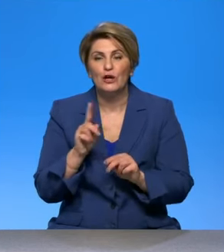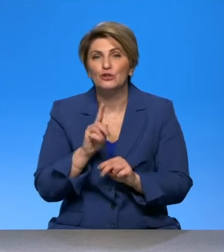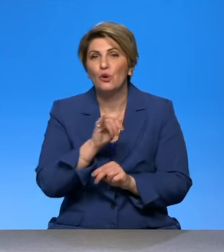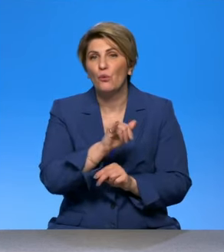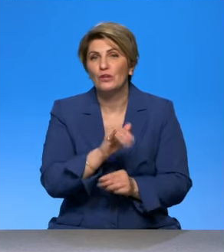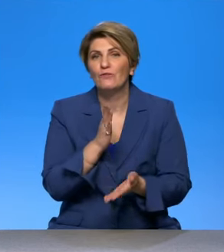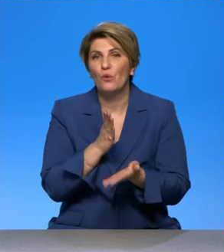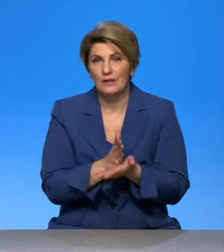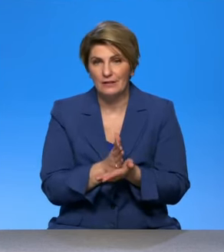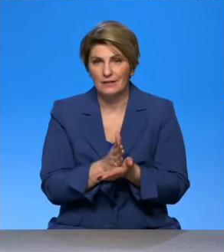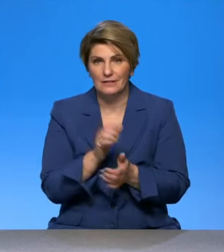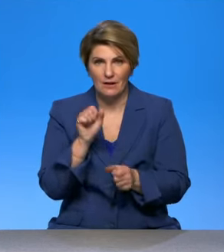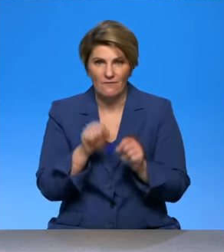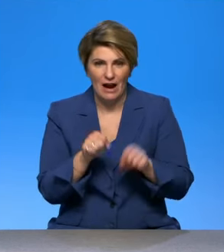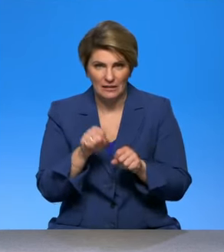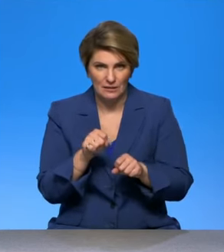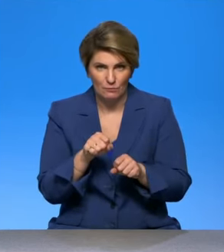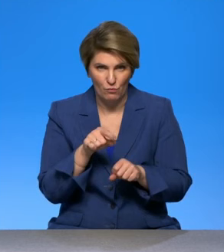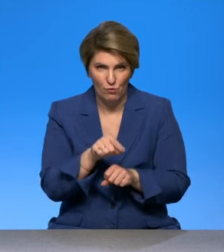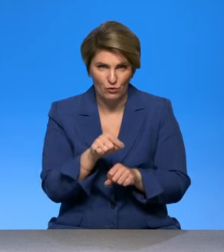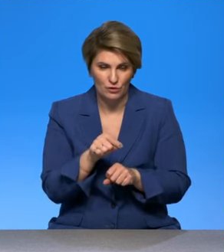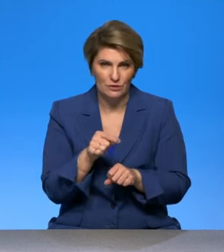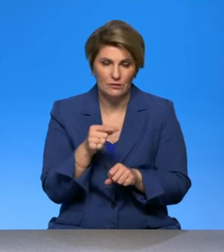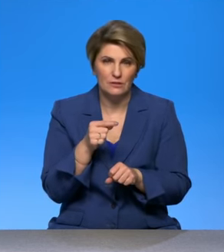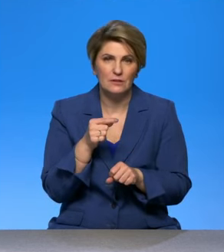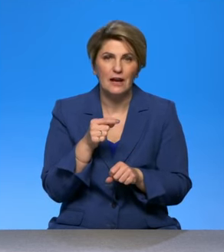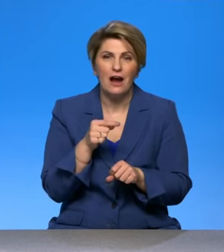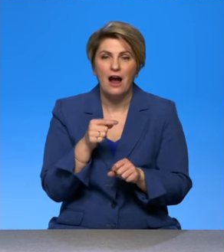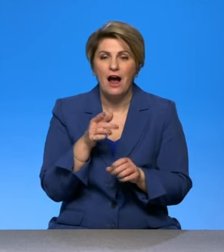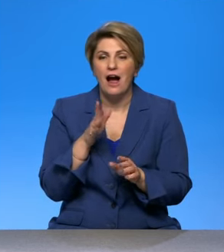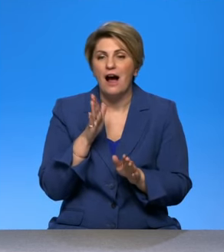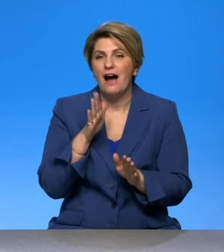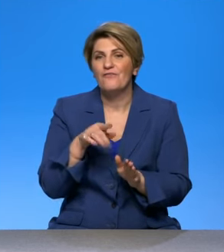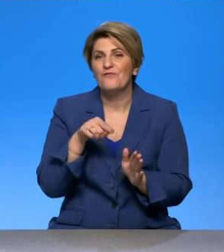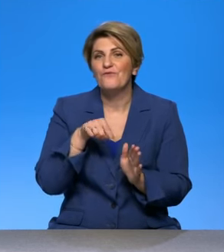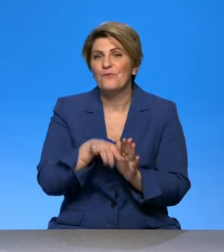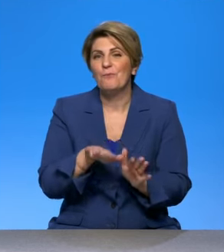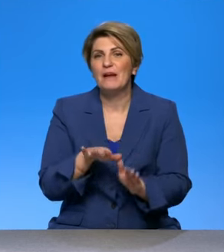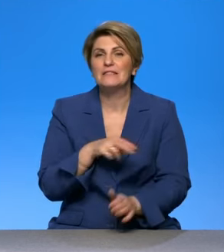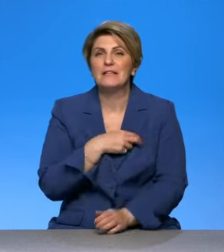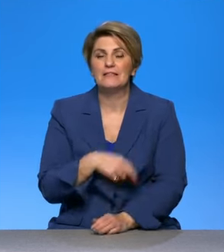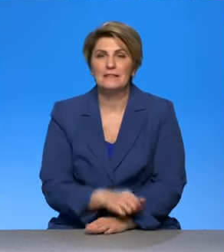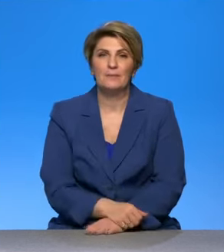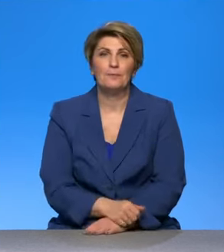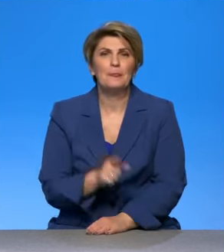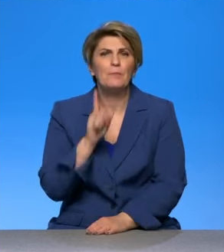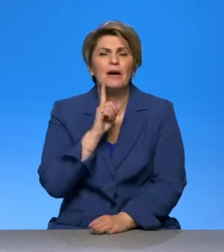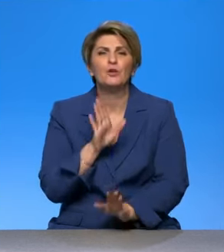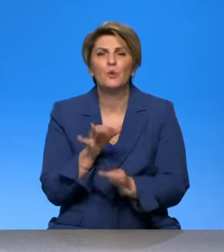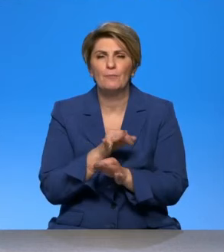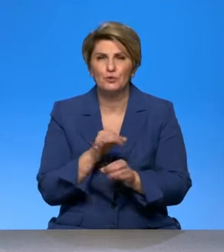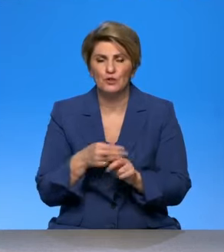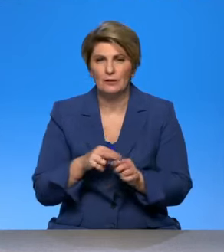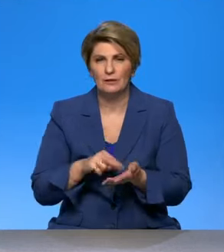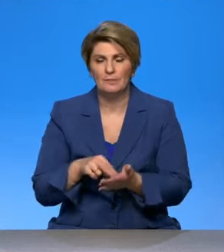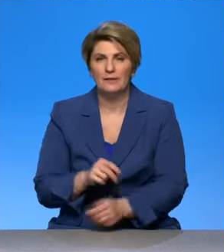зоне риска, потому что есть люди, насколько которые осознают. Насколько я помню, эта норма пока только вот обсуждается. Ну, вот это вот. Но норма полезная, да. Вот, Алексей Леонидович, я зацеплюсь за ваши слова,